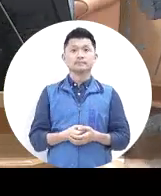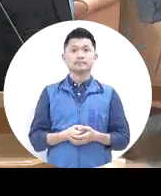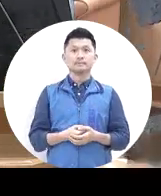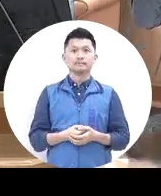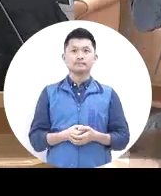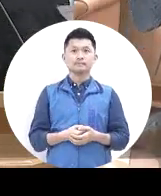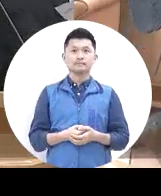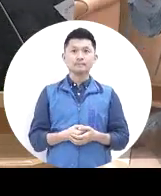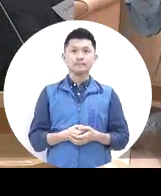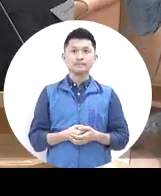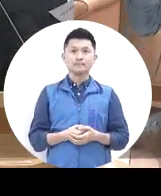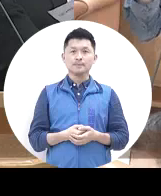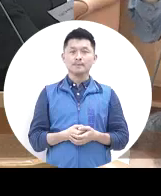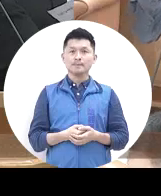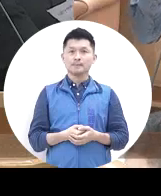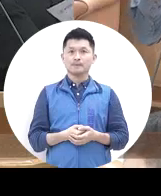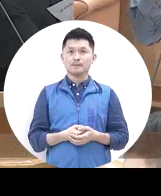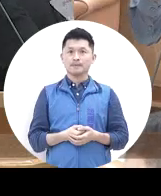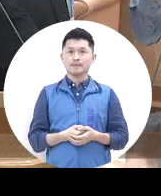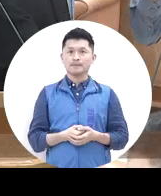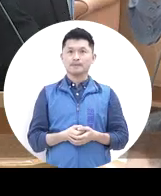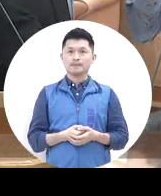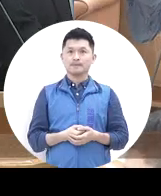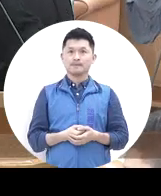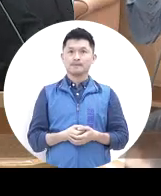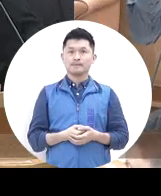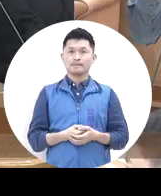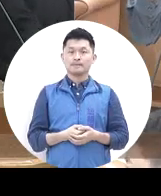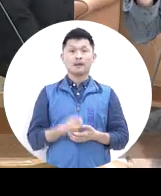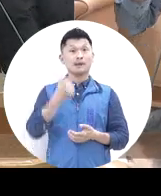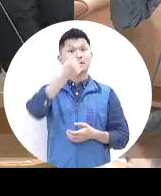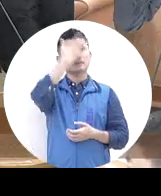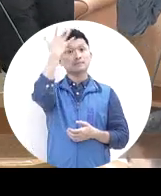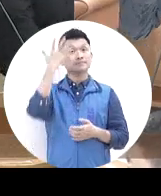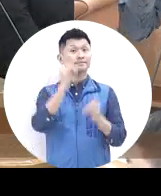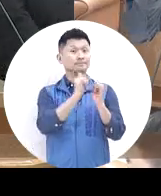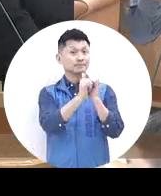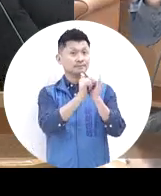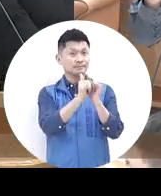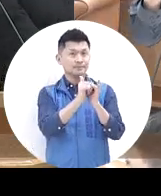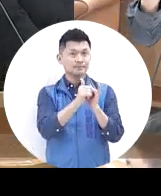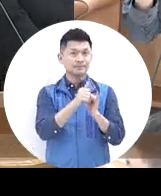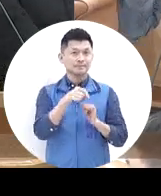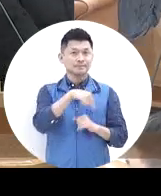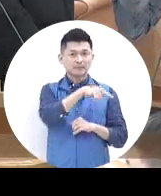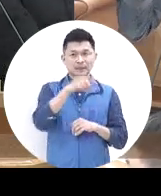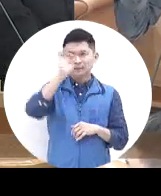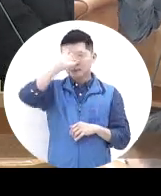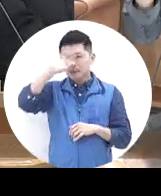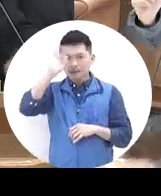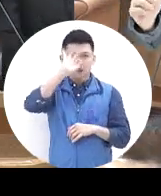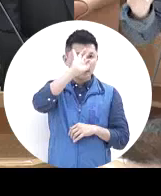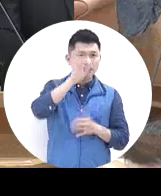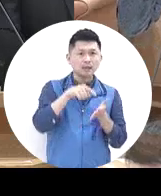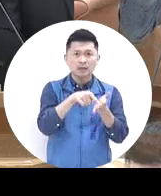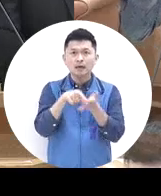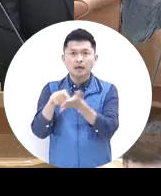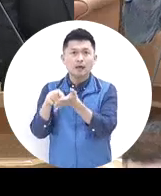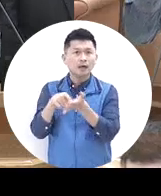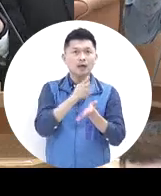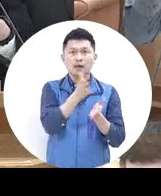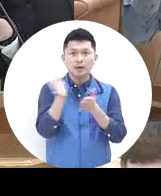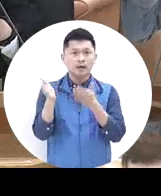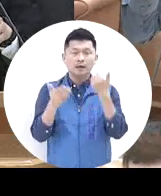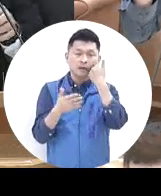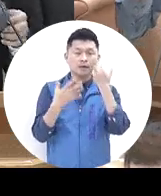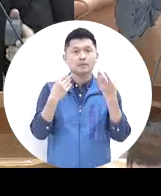就白，很多的青年朋友啊，因为垂直民间来说呢，不知道找哪个局处。今天找